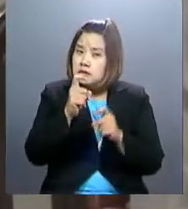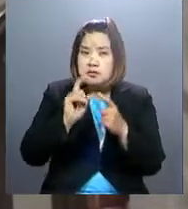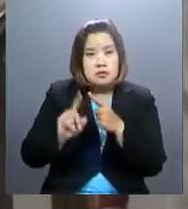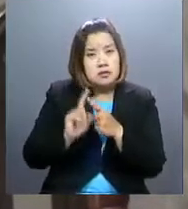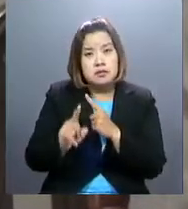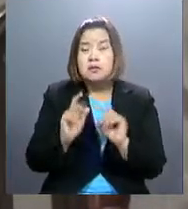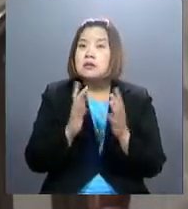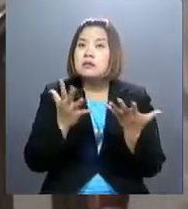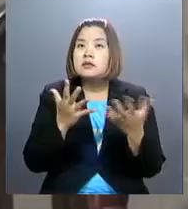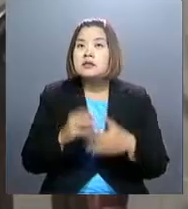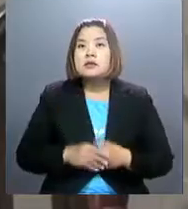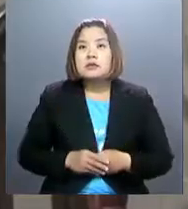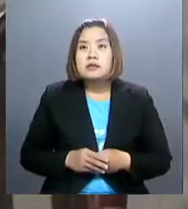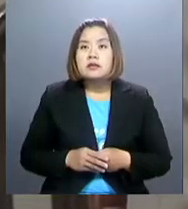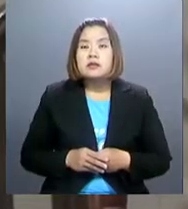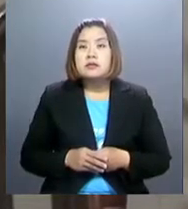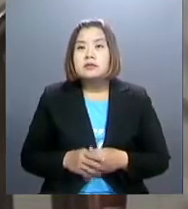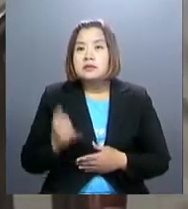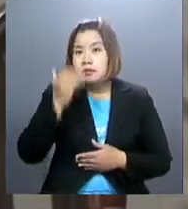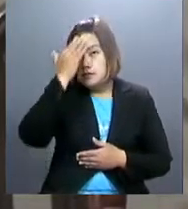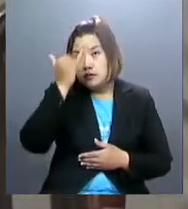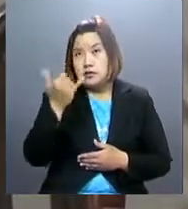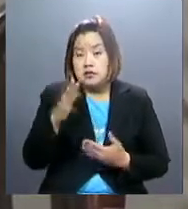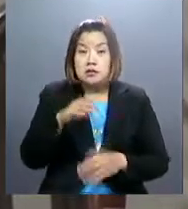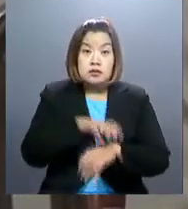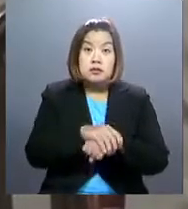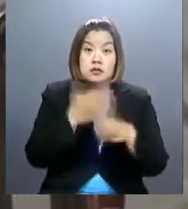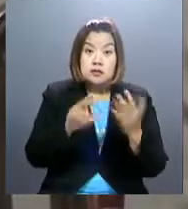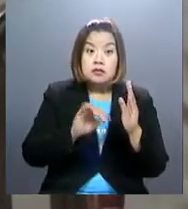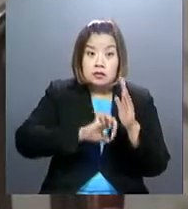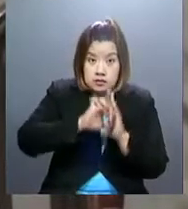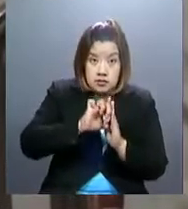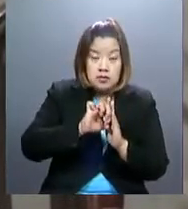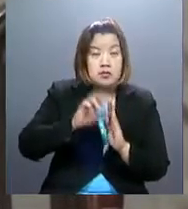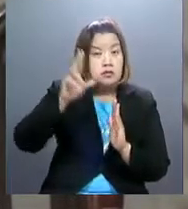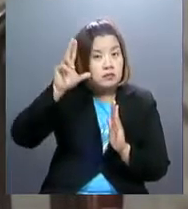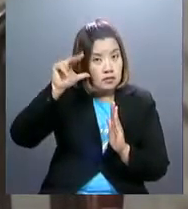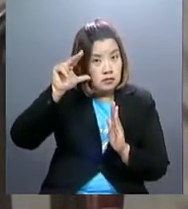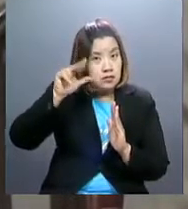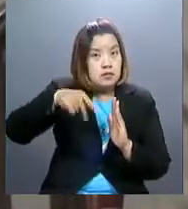ดขึ้นหลังจากที่เราได้ดำเนินการที่เชียงใหม่ลำปางลำพูนไปแล้วนะครับครับ